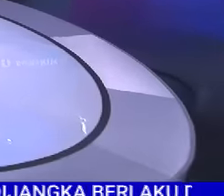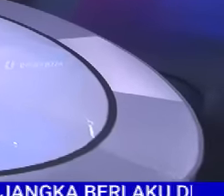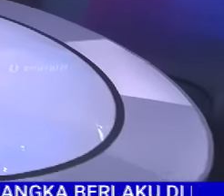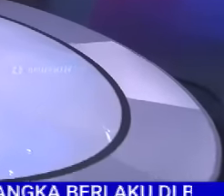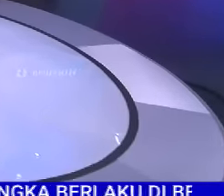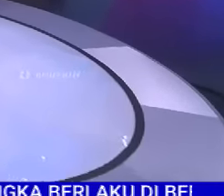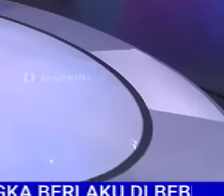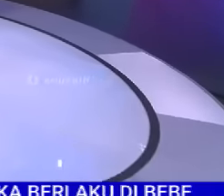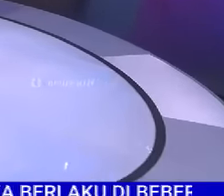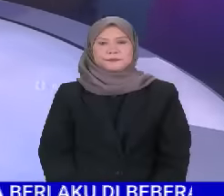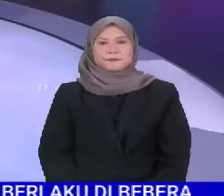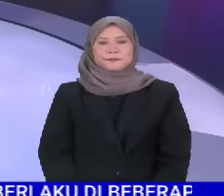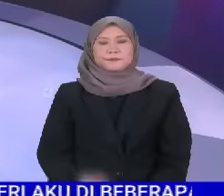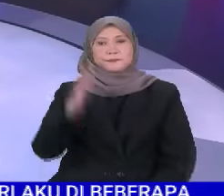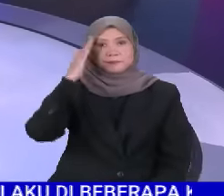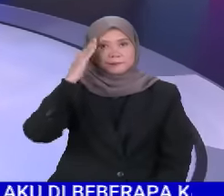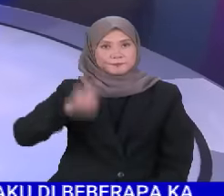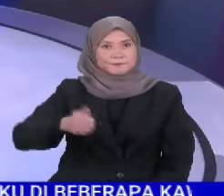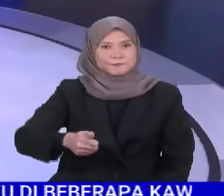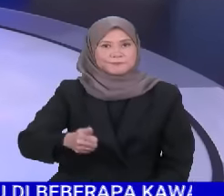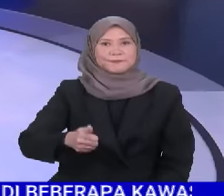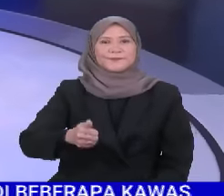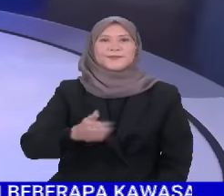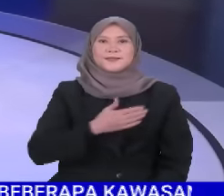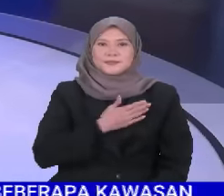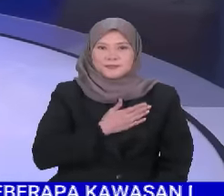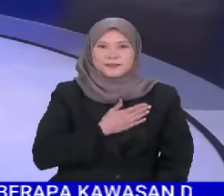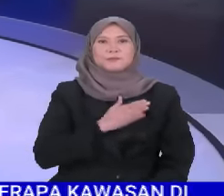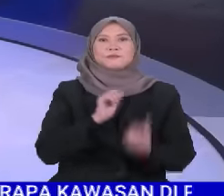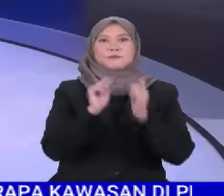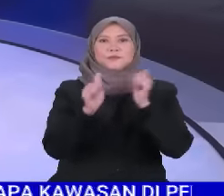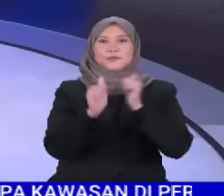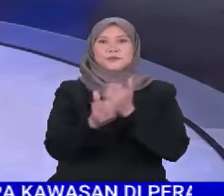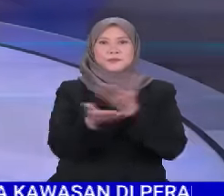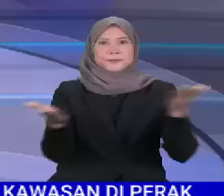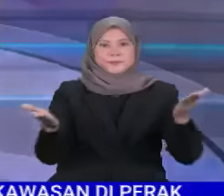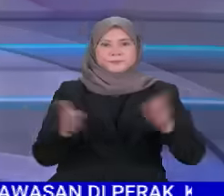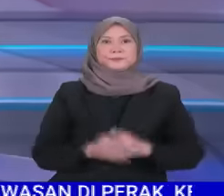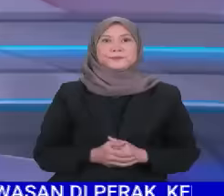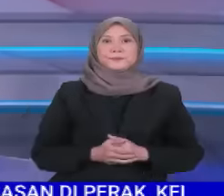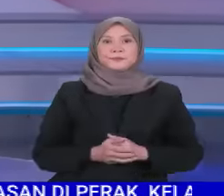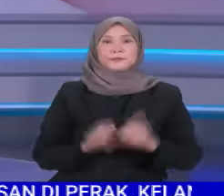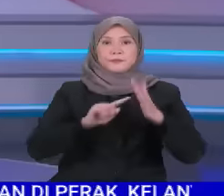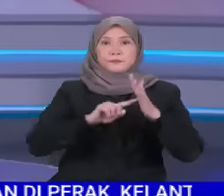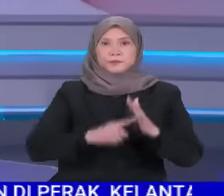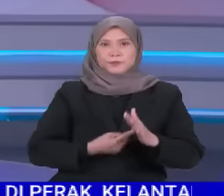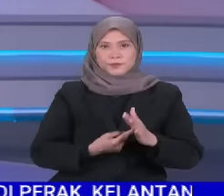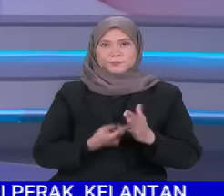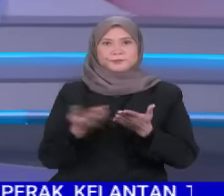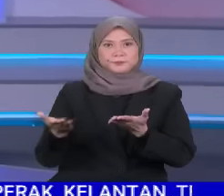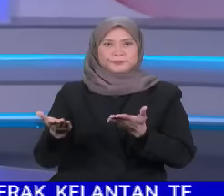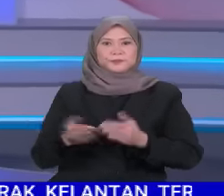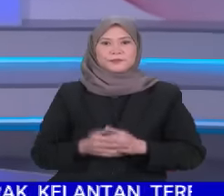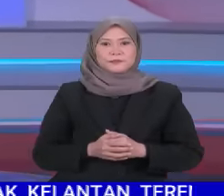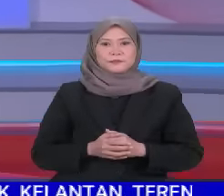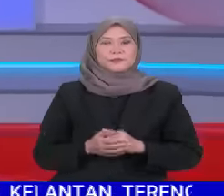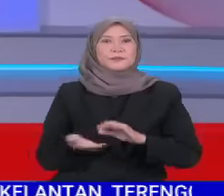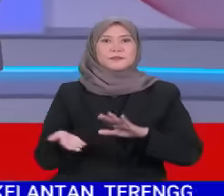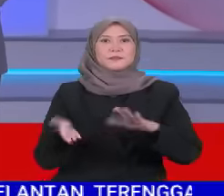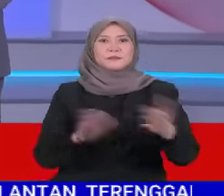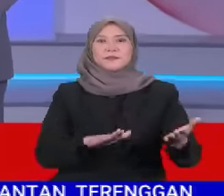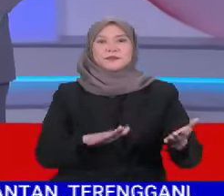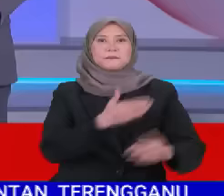Coba kasih Syahril dan Hazel Assalamualaikum dan salam suka untuk semua kitabulkan dengan perkembangan ini jenazah